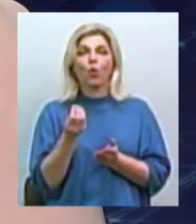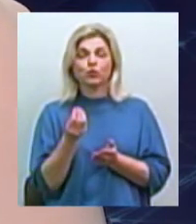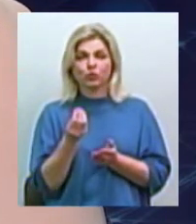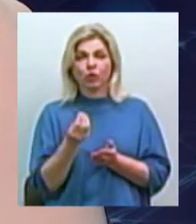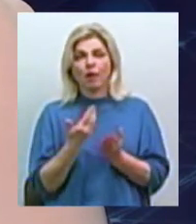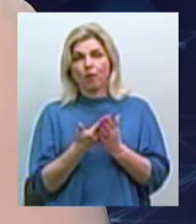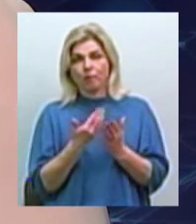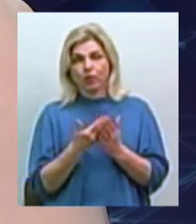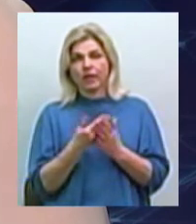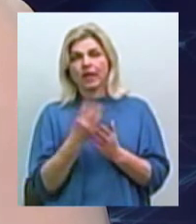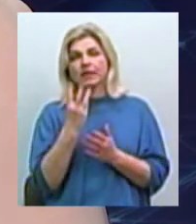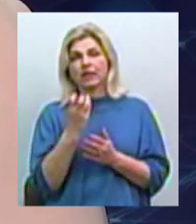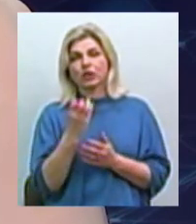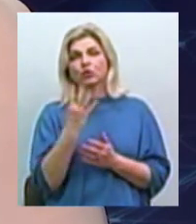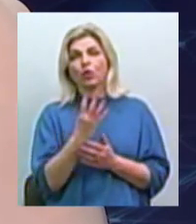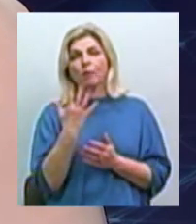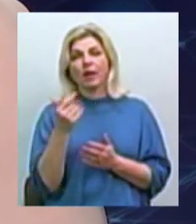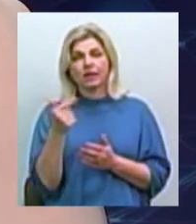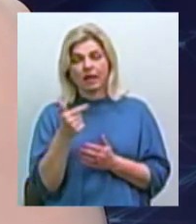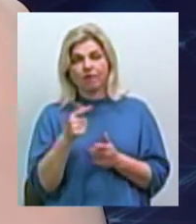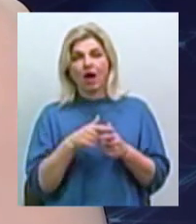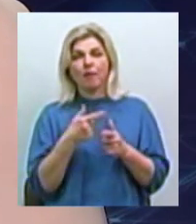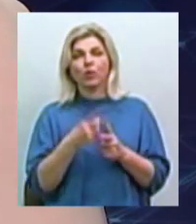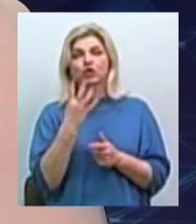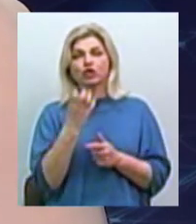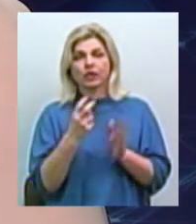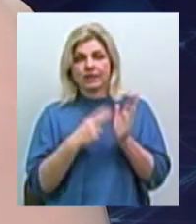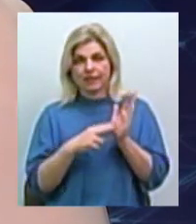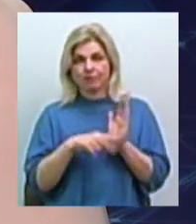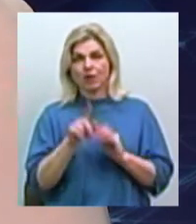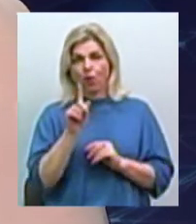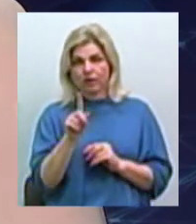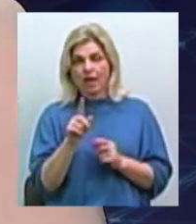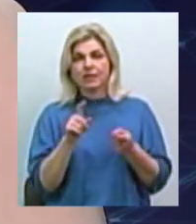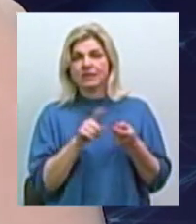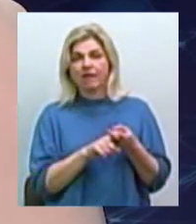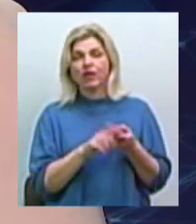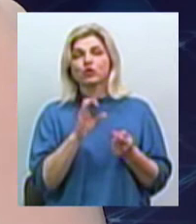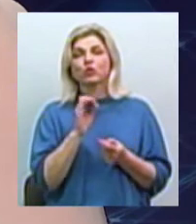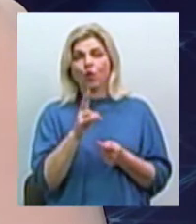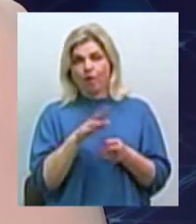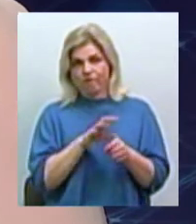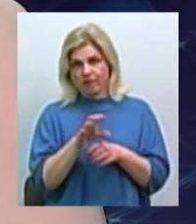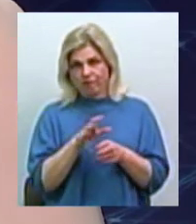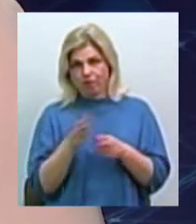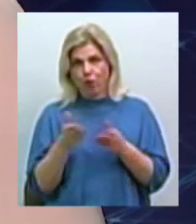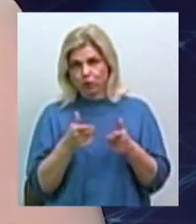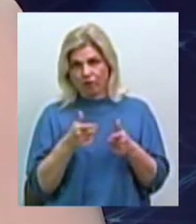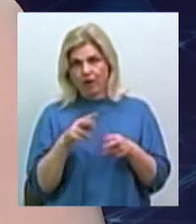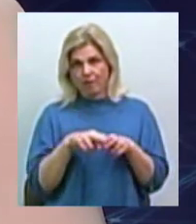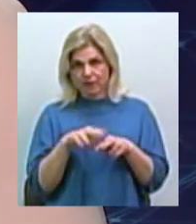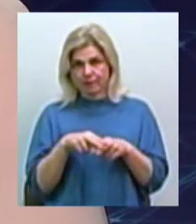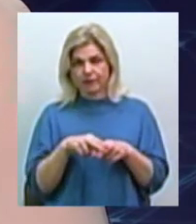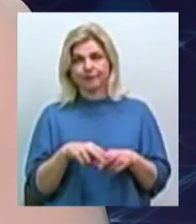або 345 гривень, або 471, в залежності від терміну виготовлення паспорту.